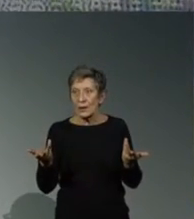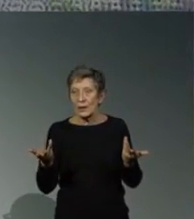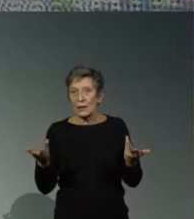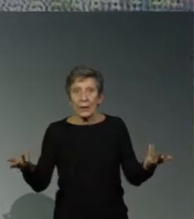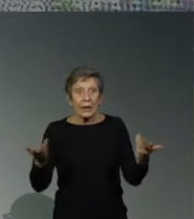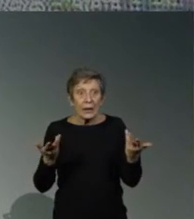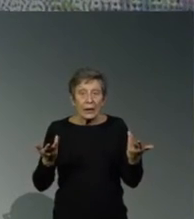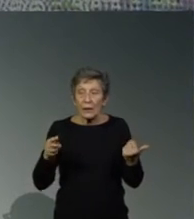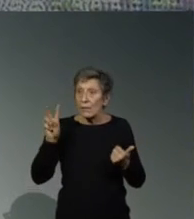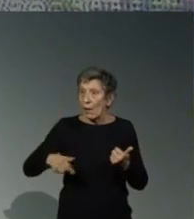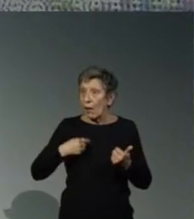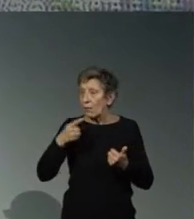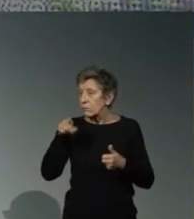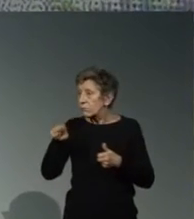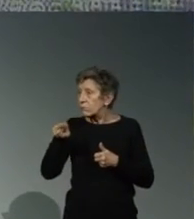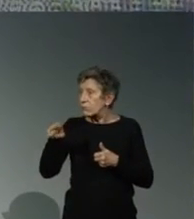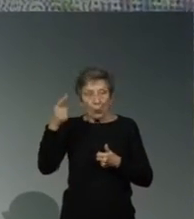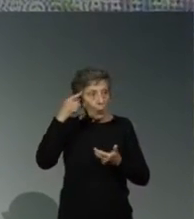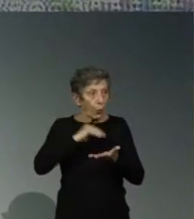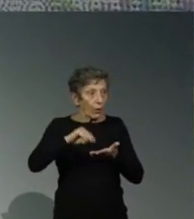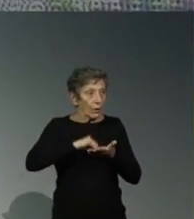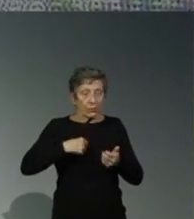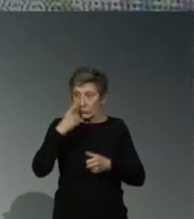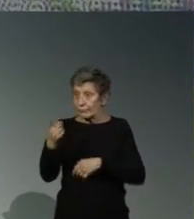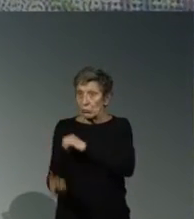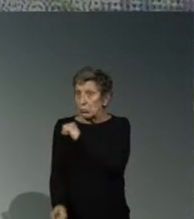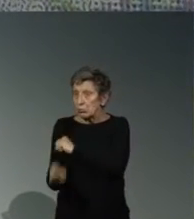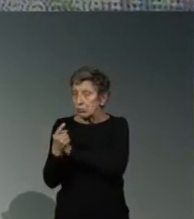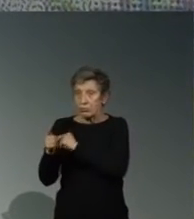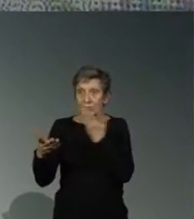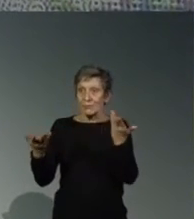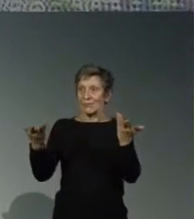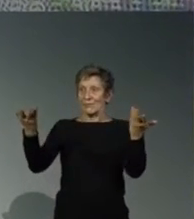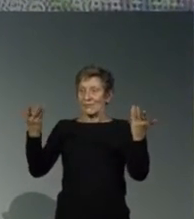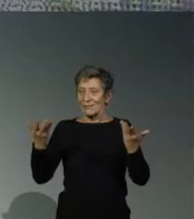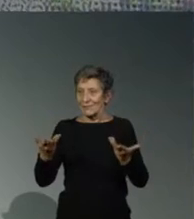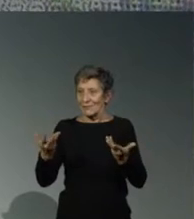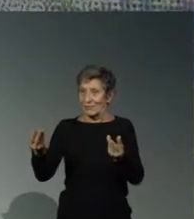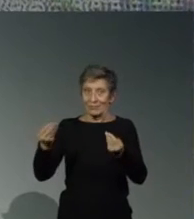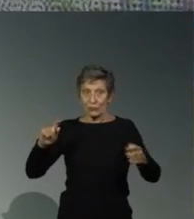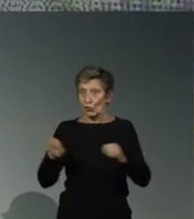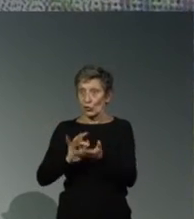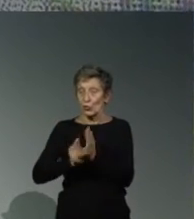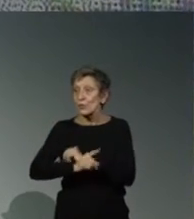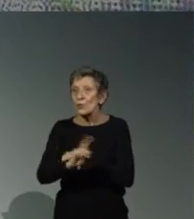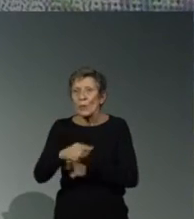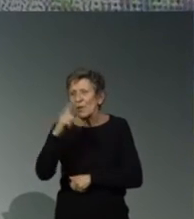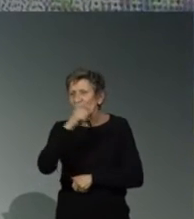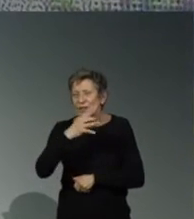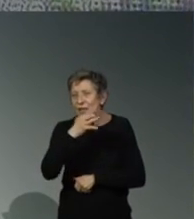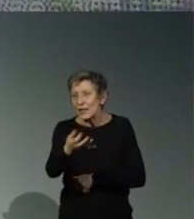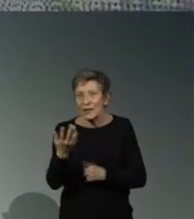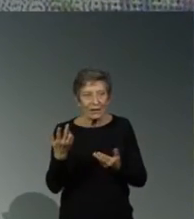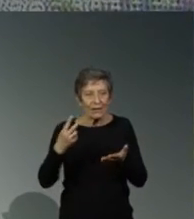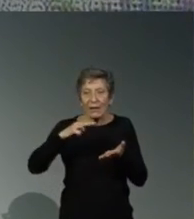intrinsèquement, je trouve pas ça révolutionnaire, moi, dans la pratique de l'écriture. Mais ouais, je saurais pas. C'est difficile de dire où une